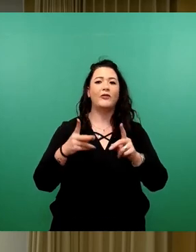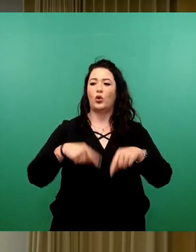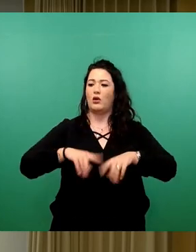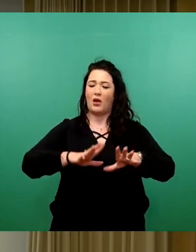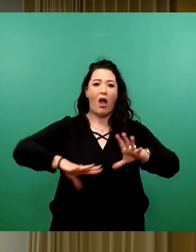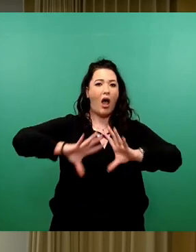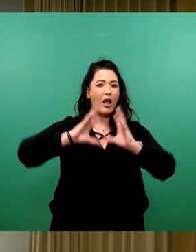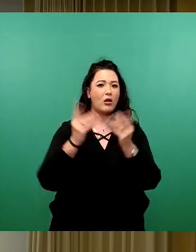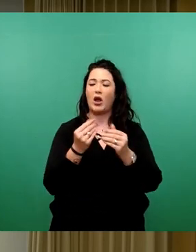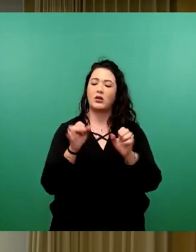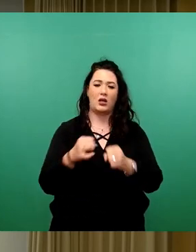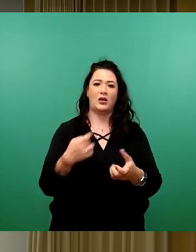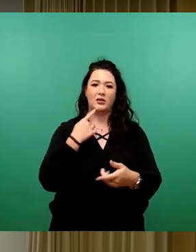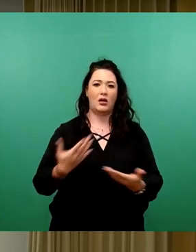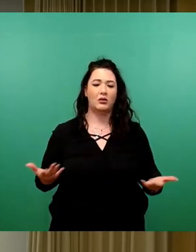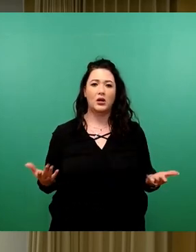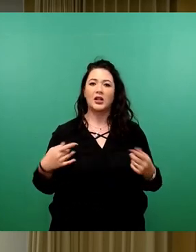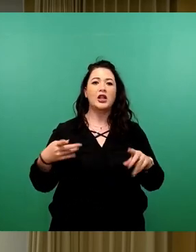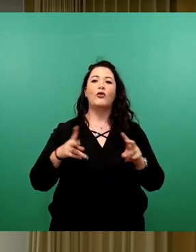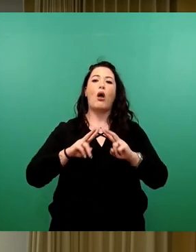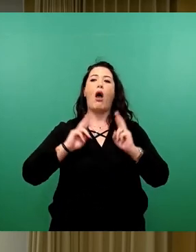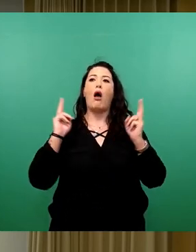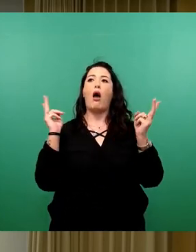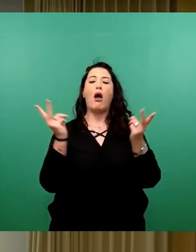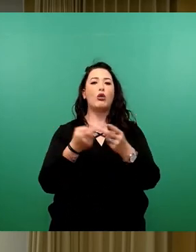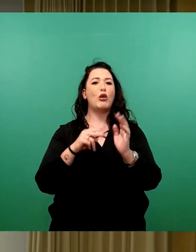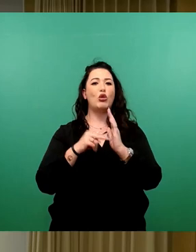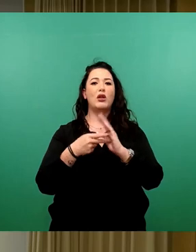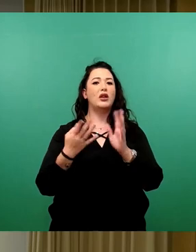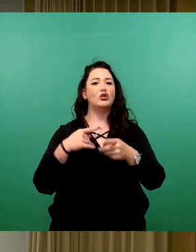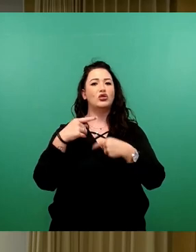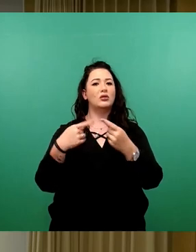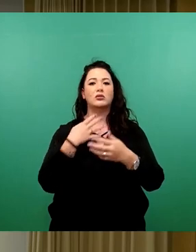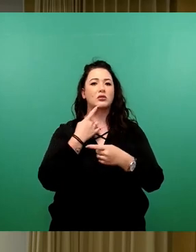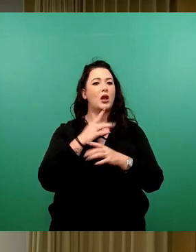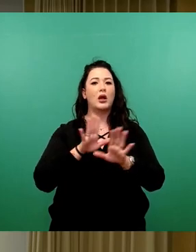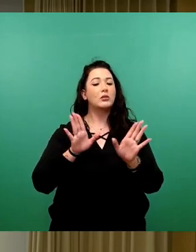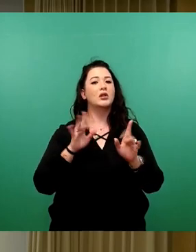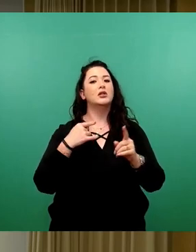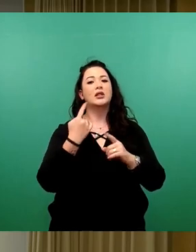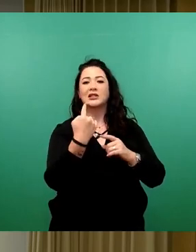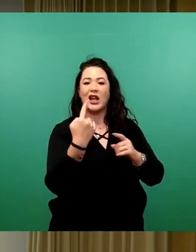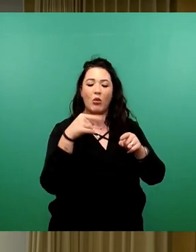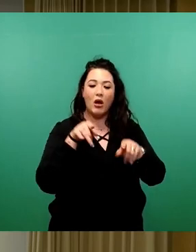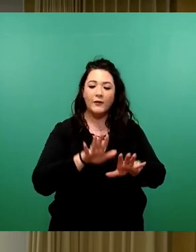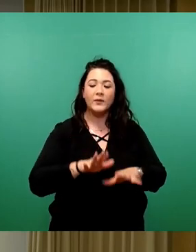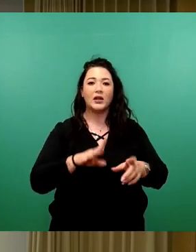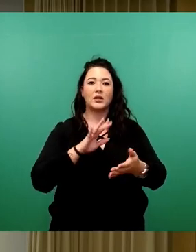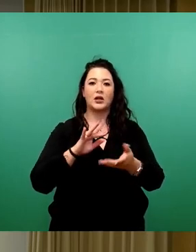nicht das allgemeine politische Weltgeschehen. Ich will nur noch eins sagen. Sie wirken in dieser Situation hier völlig